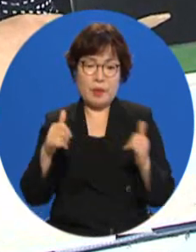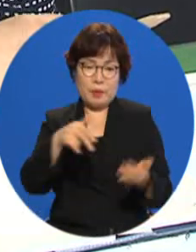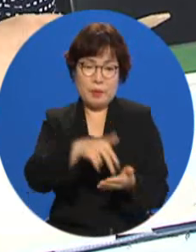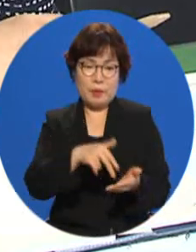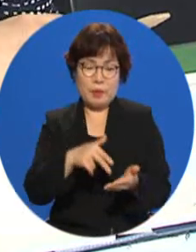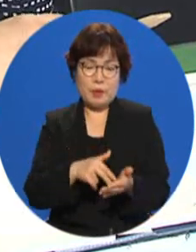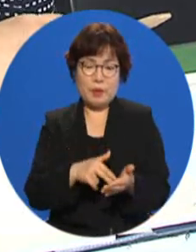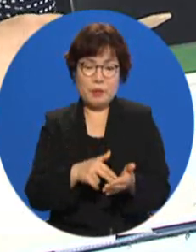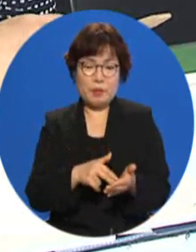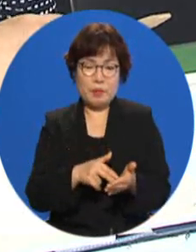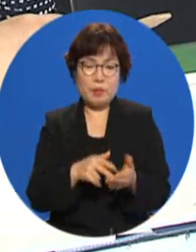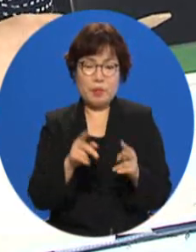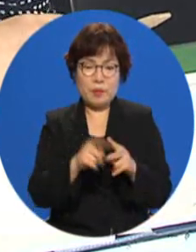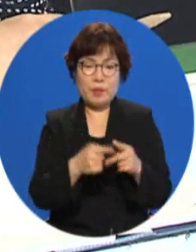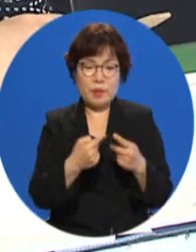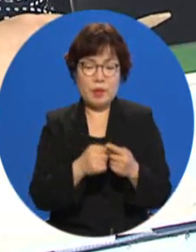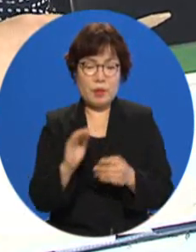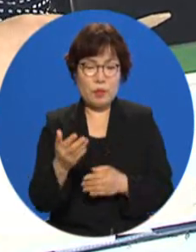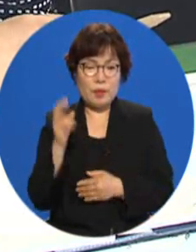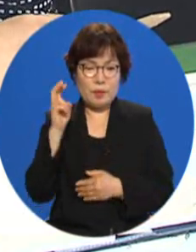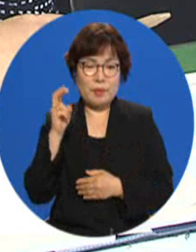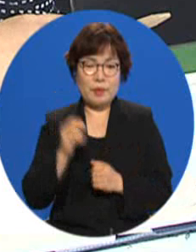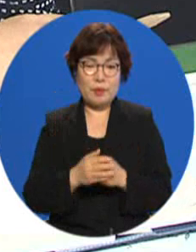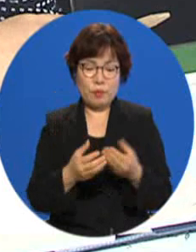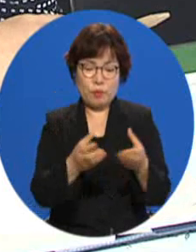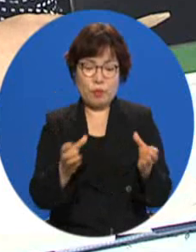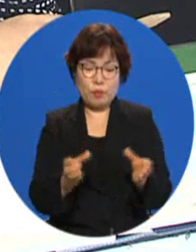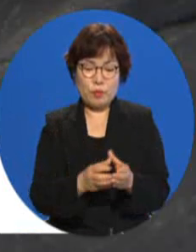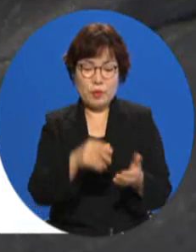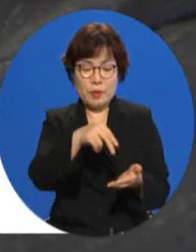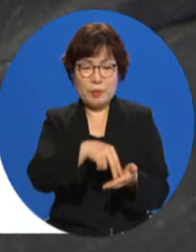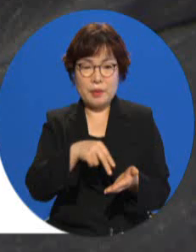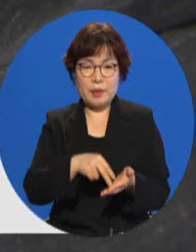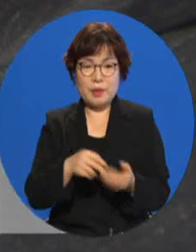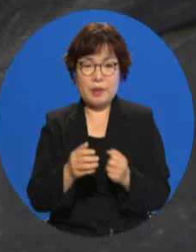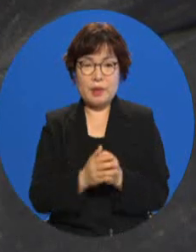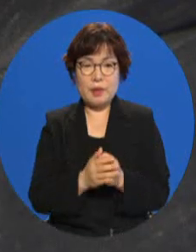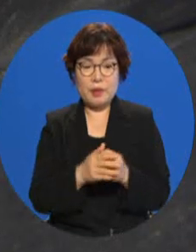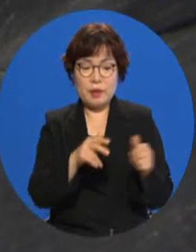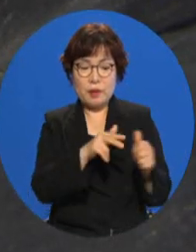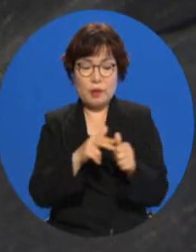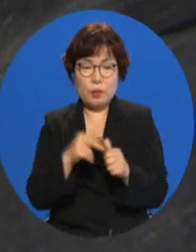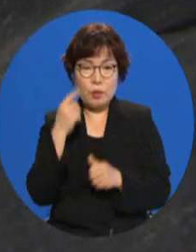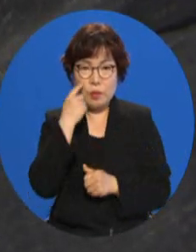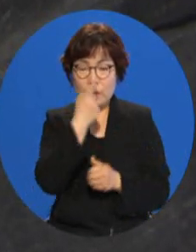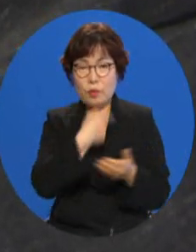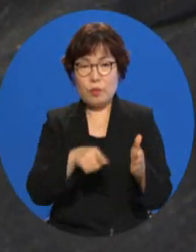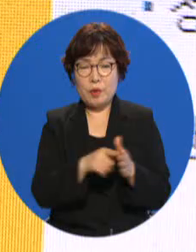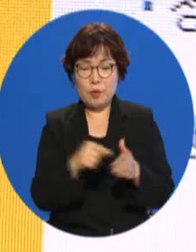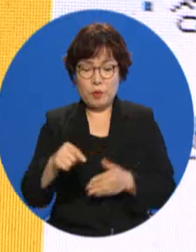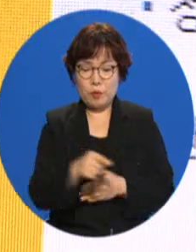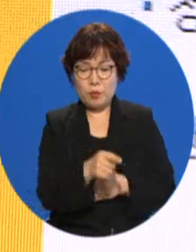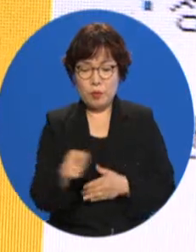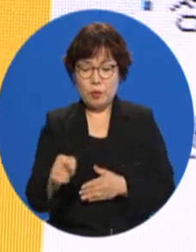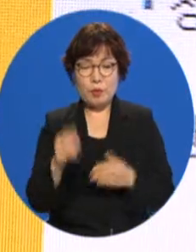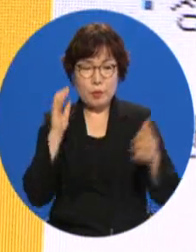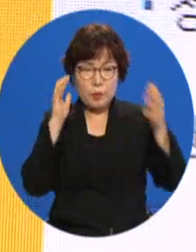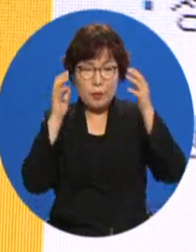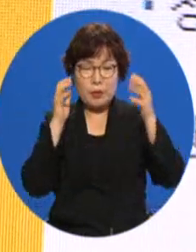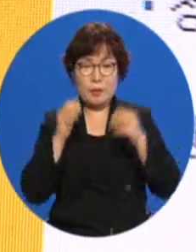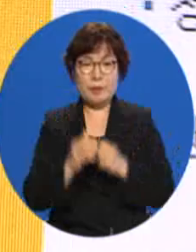입장에서는 그럴 수밖에 없구나 이런 생각이 좀 들어봅니다. 정보를 찾아볼 수 있는 경로도 복잡하기